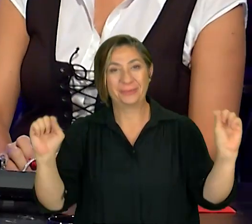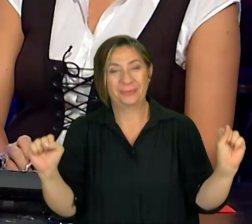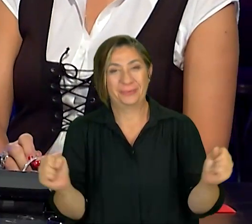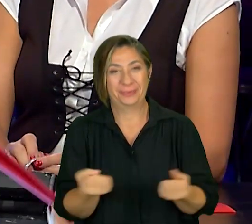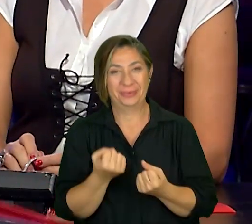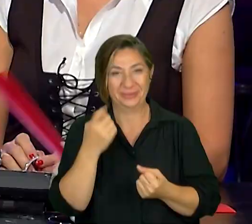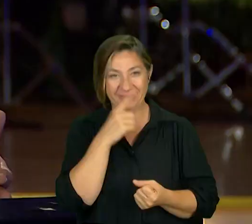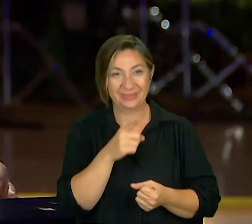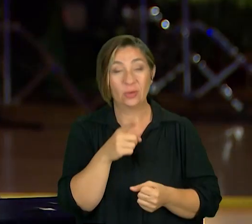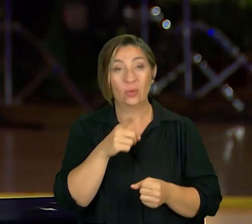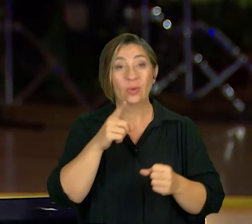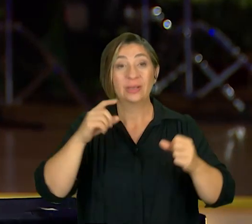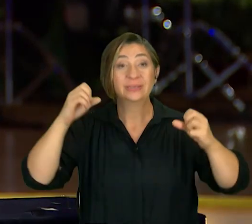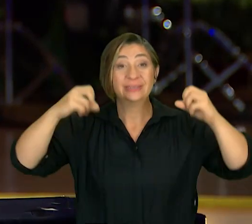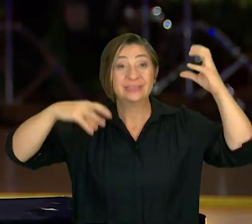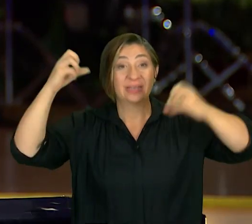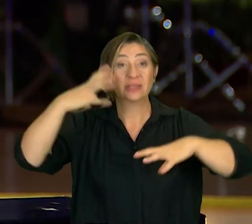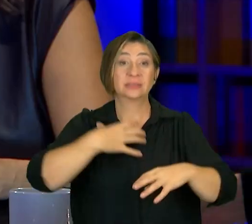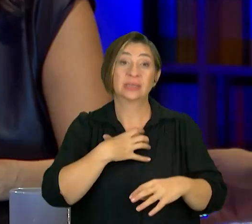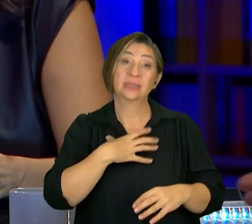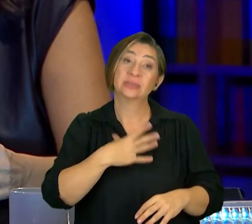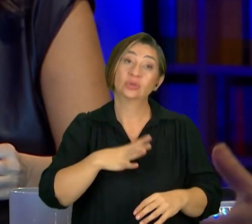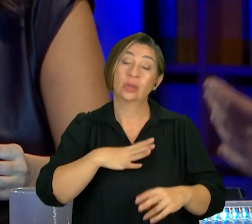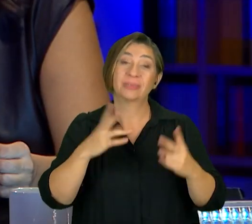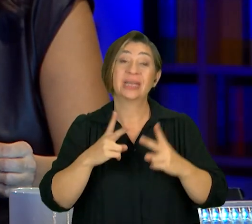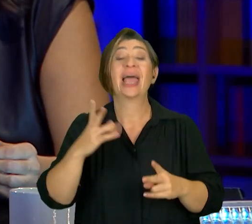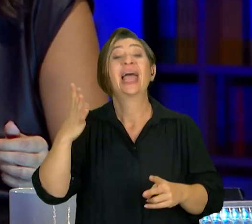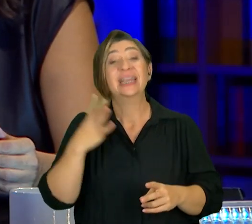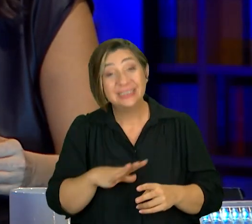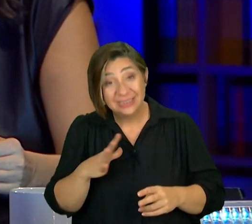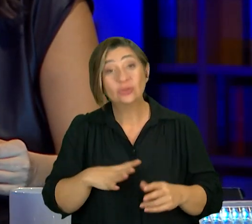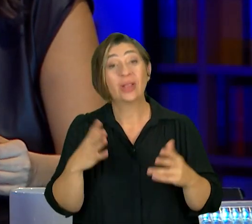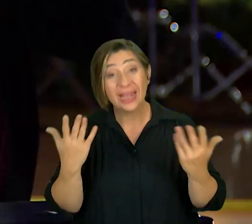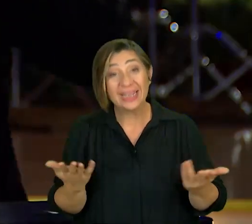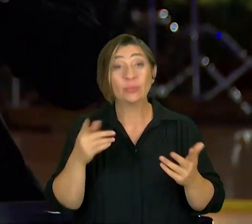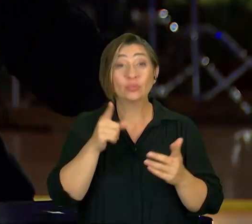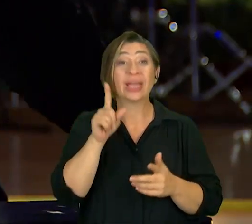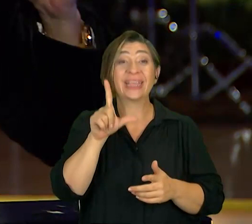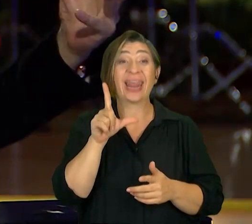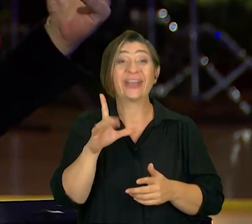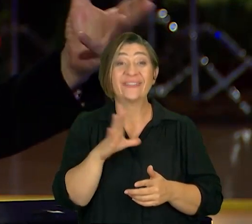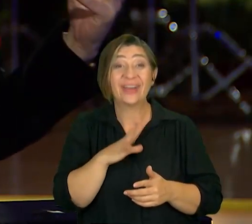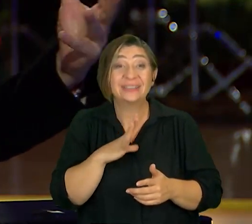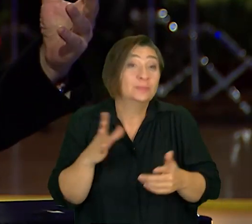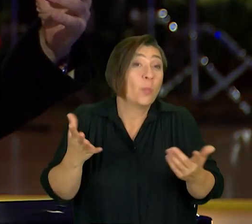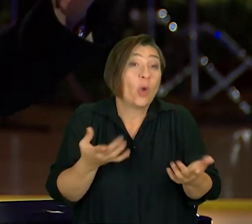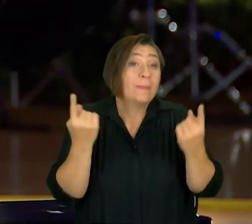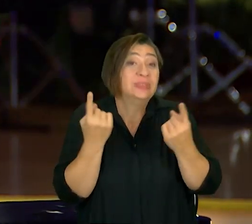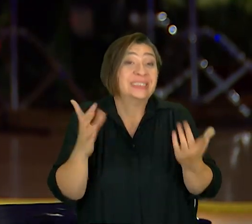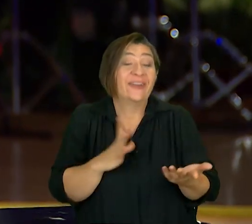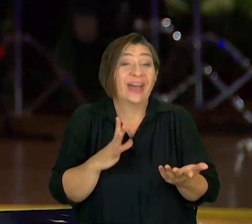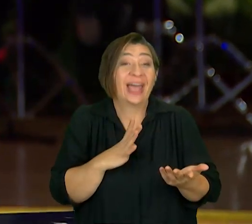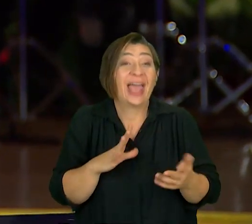soğutuyorsunuz bu sayede. Ama o rider'ları da kendileri istiyor bazen. Ya istiyorlar yani. Çünkü buna gerek var. Yani böyle bir şey